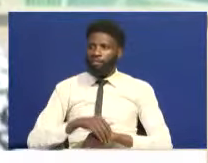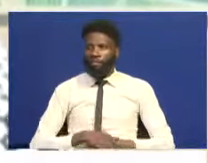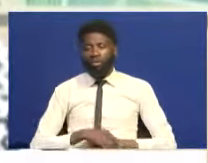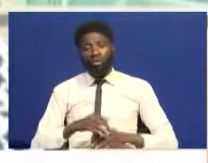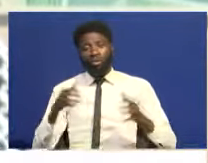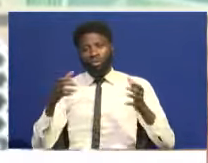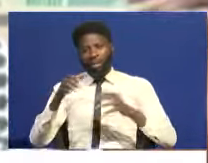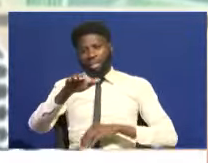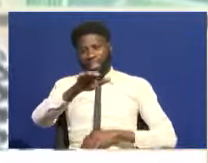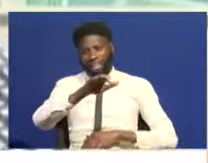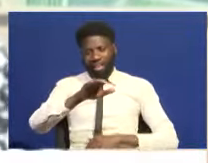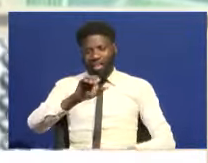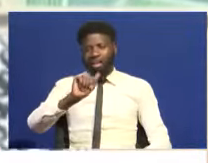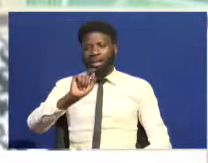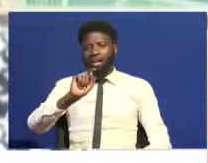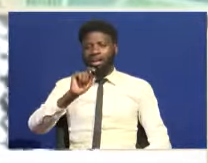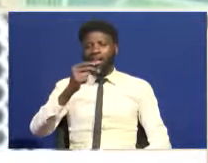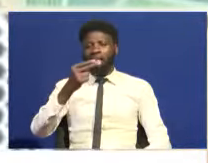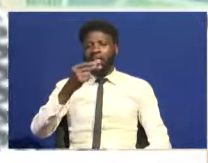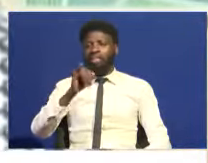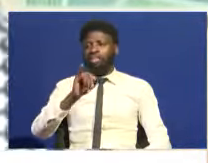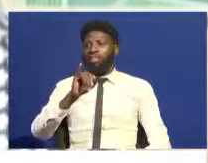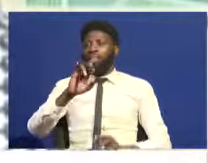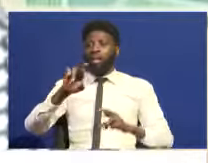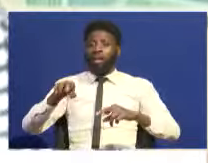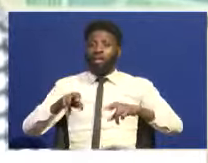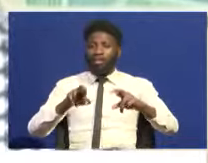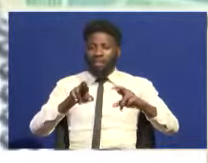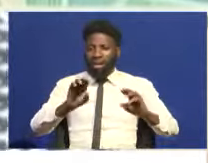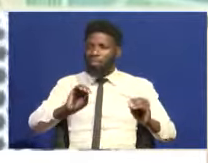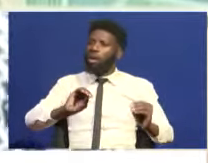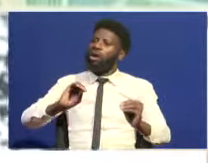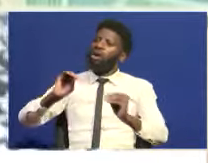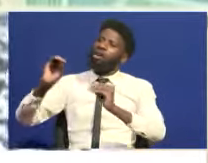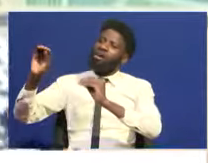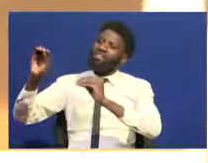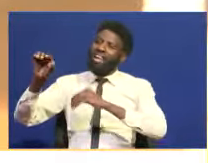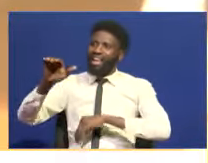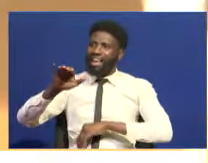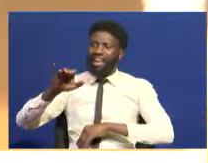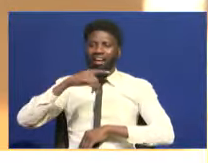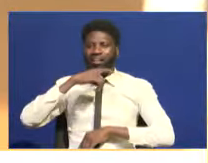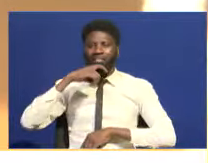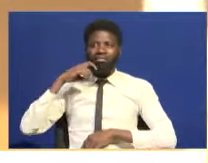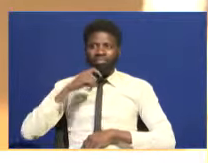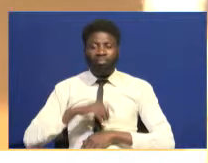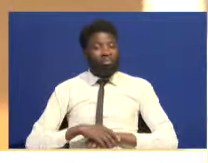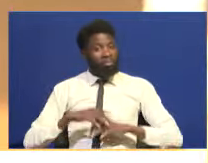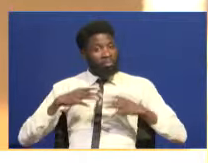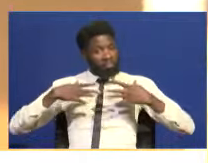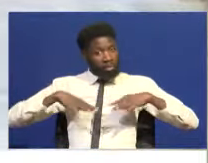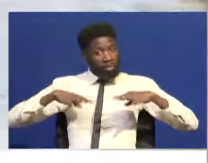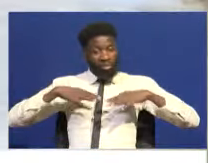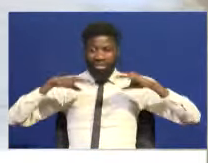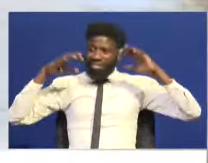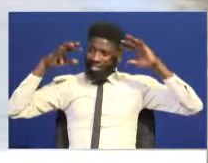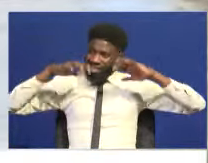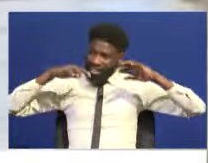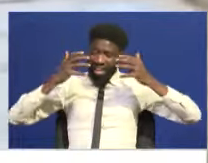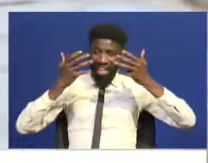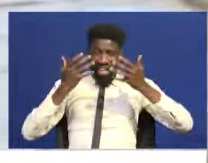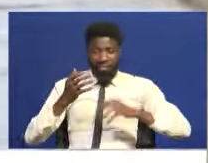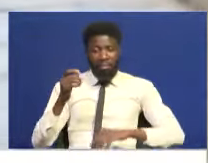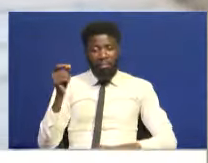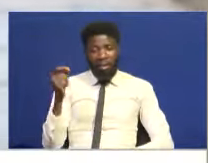tafadhali wote watoke, wahamie huku juu mahali hakuna maji. Idadi ya watu walioathiriwa na mvua kubwa ya mwezi